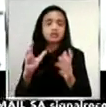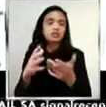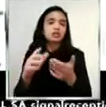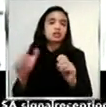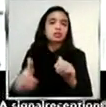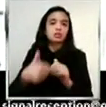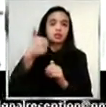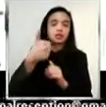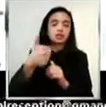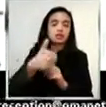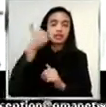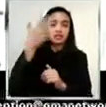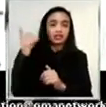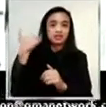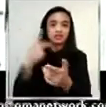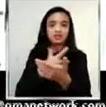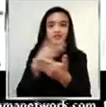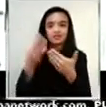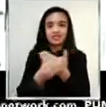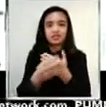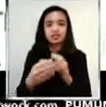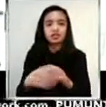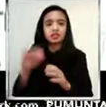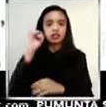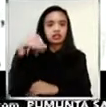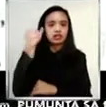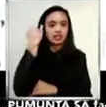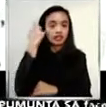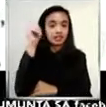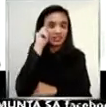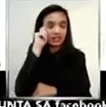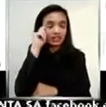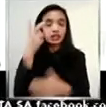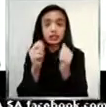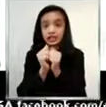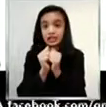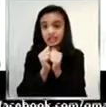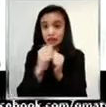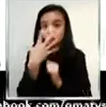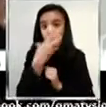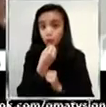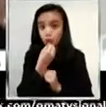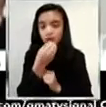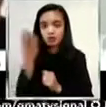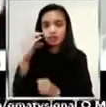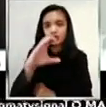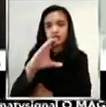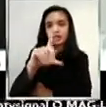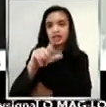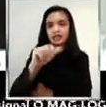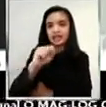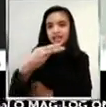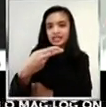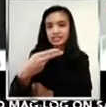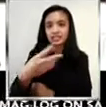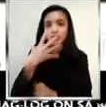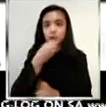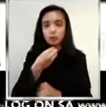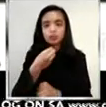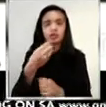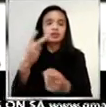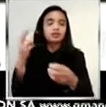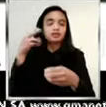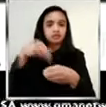sina Golden Canedo at Jeremiah Tiangco, kasama sina The Clash finalists Gareth Bolden at Thea